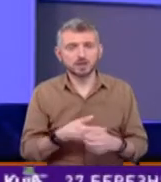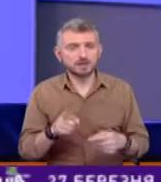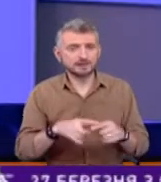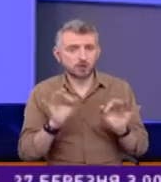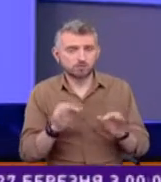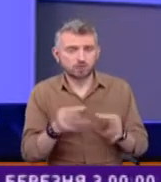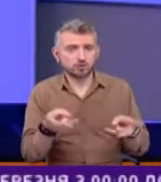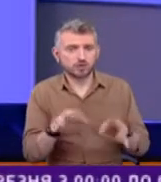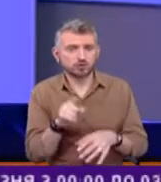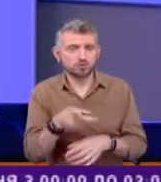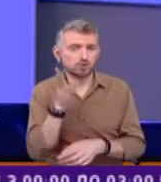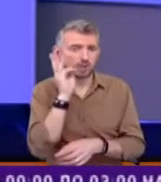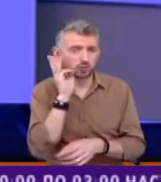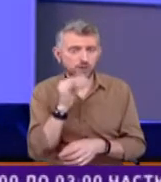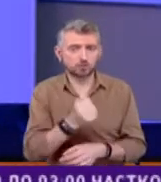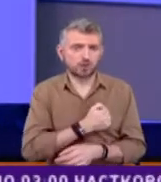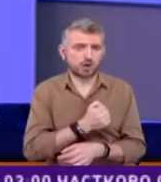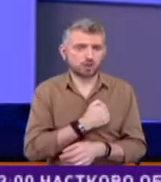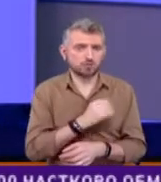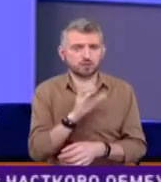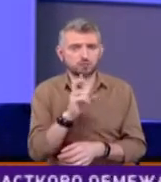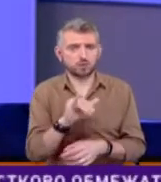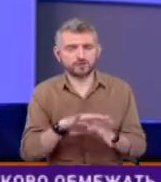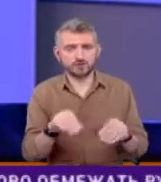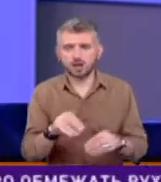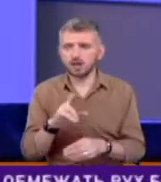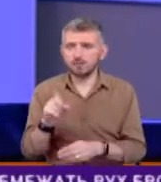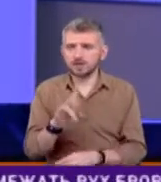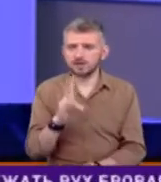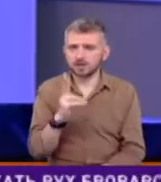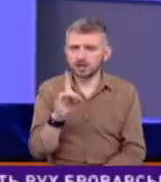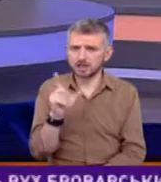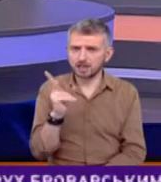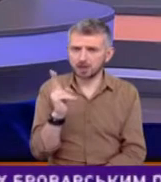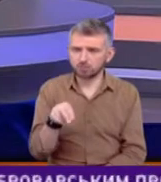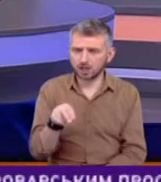нормально – залишити йому дипломатію і армію, і СБУ. Без НКРЕКП,